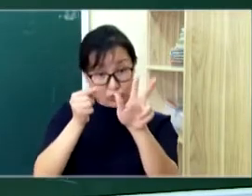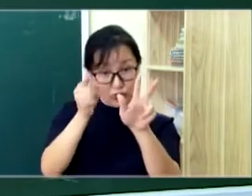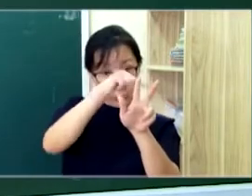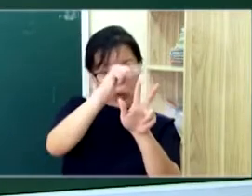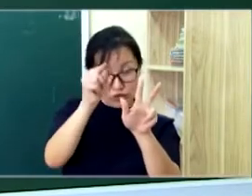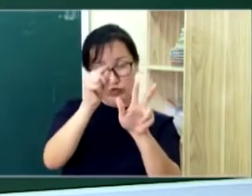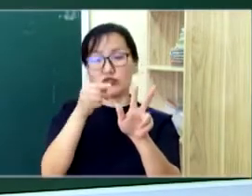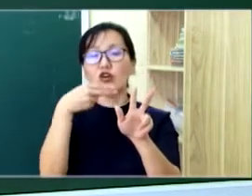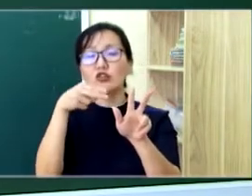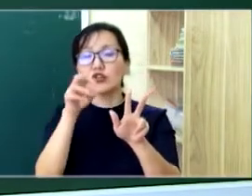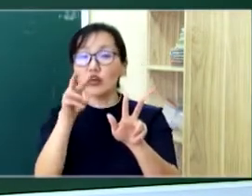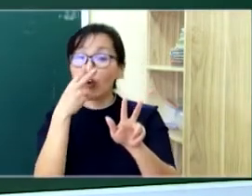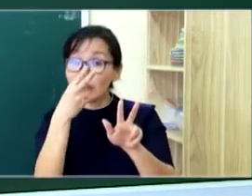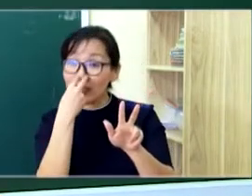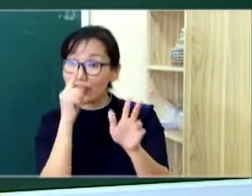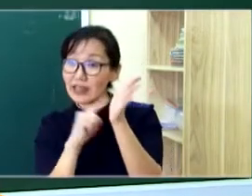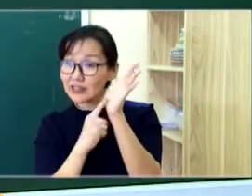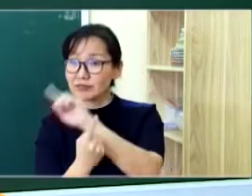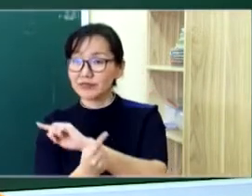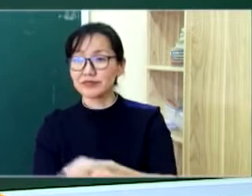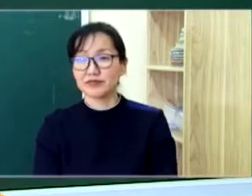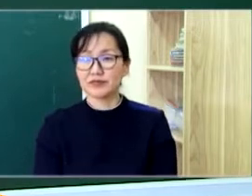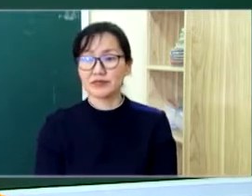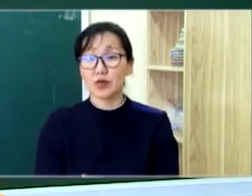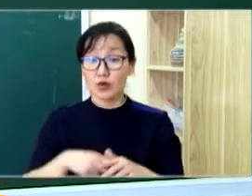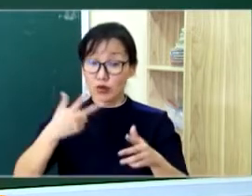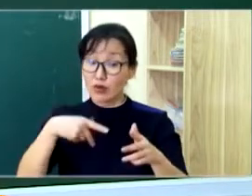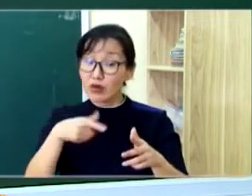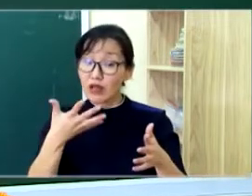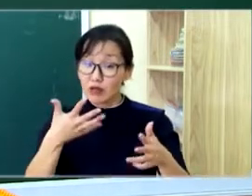бүхэл 10.3-та илүү ойрхон байгаа юм байна. Тэгвэл 1 бүхэл